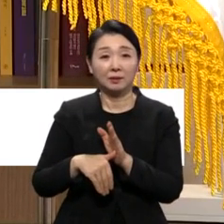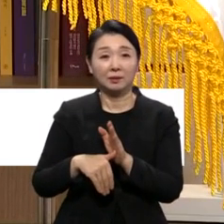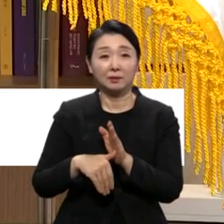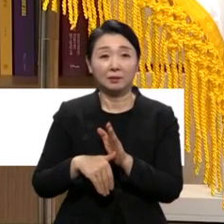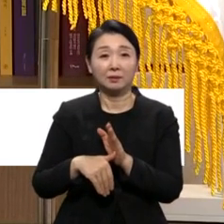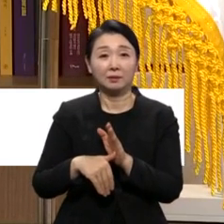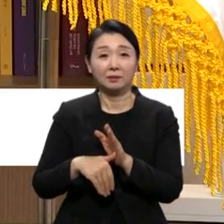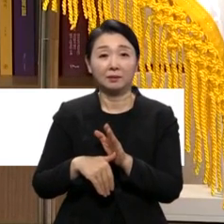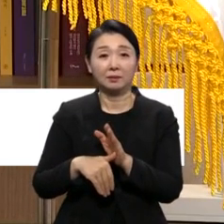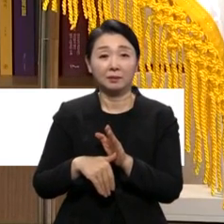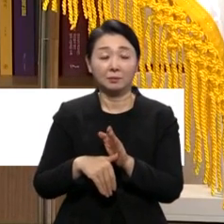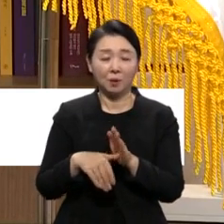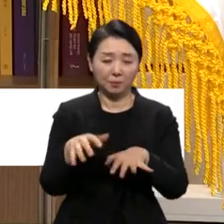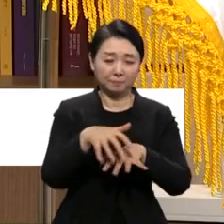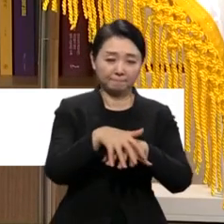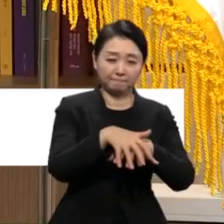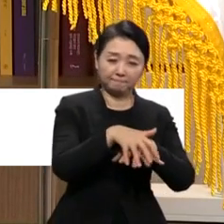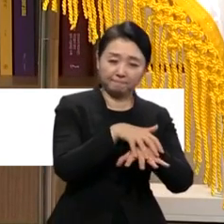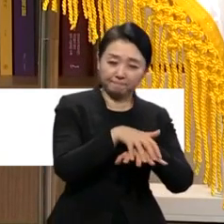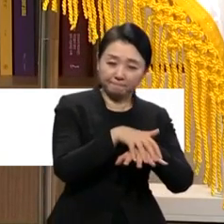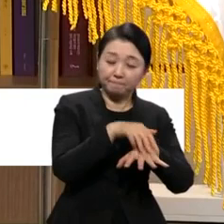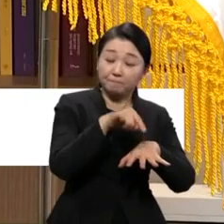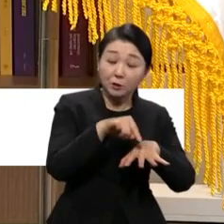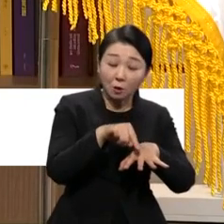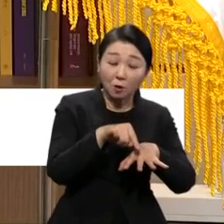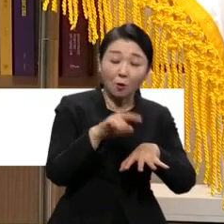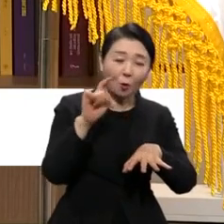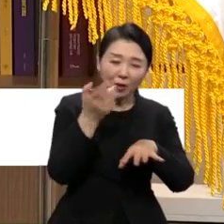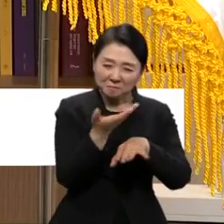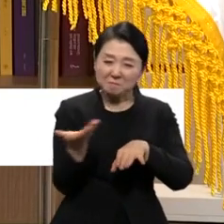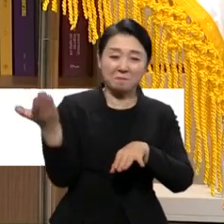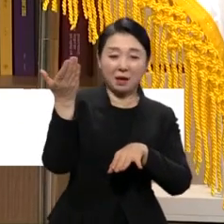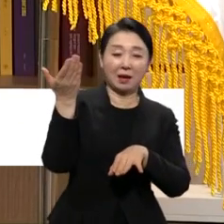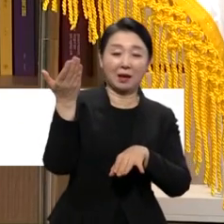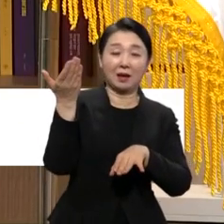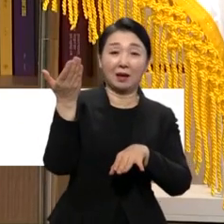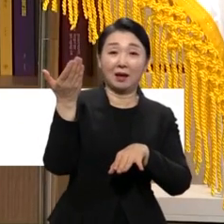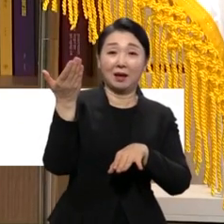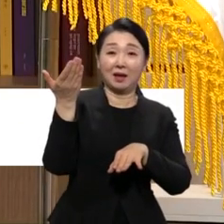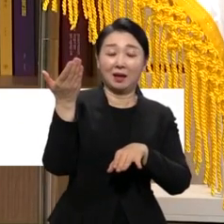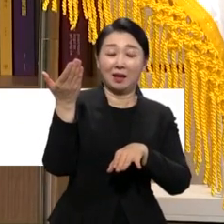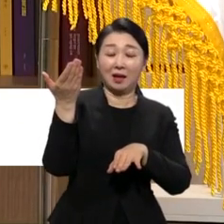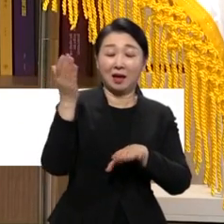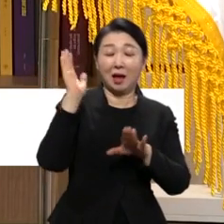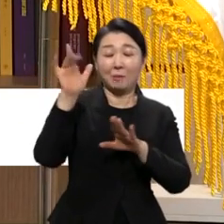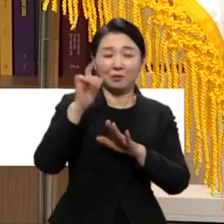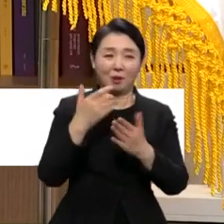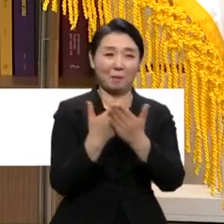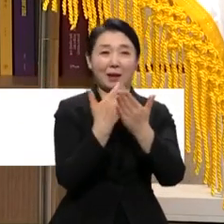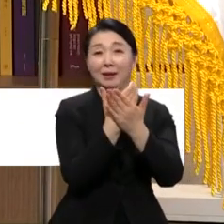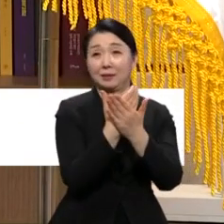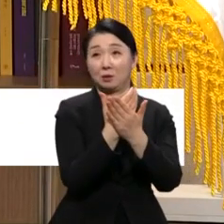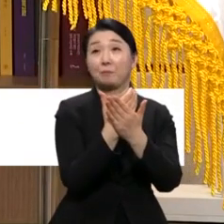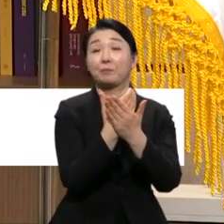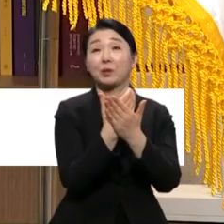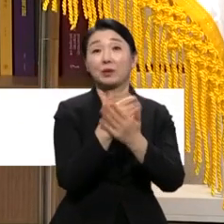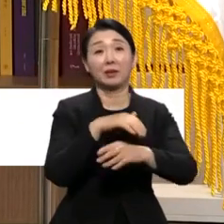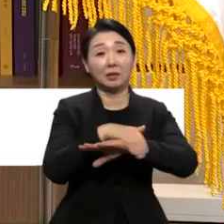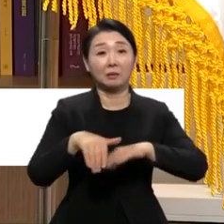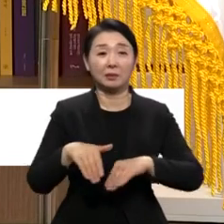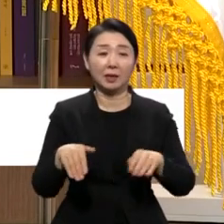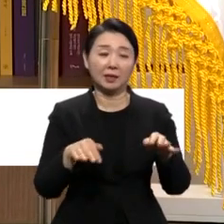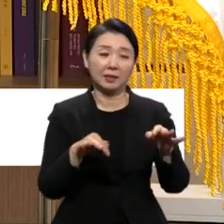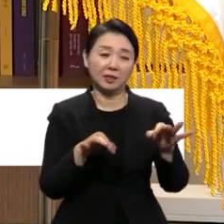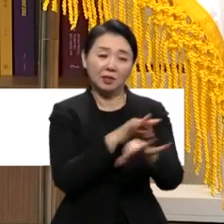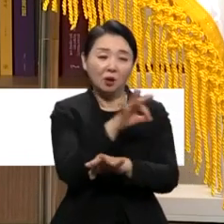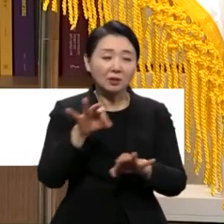그동안에 좀 조직의 수준을 한 단계 격상을 해서 지금 더욱더 강화하려고 하고요. 경제동맹은 큰 문제가